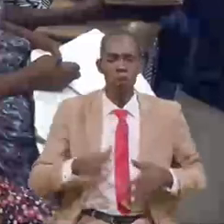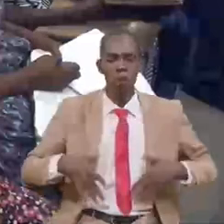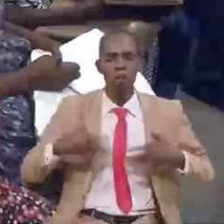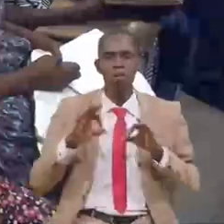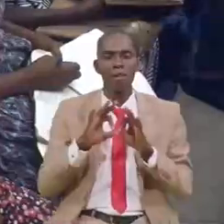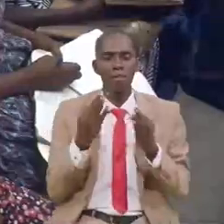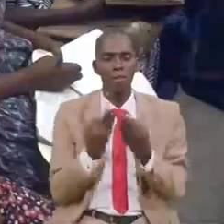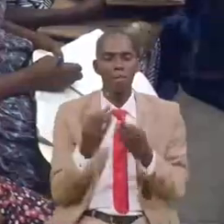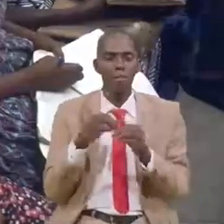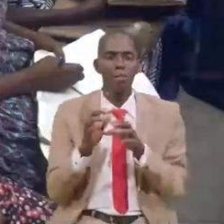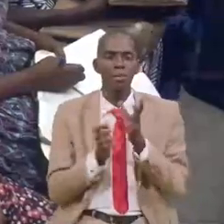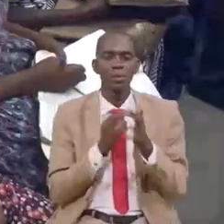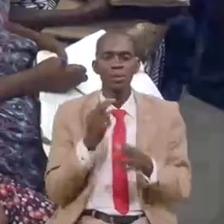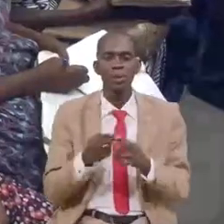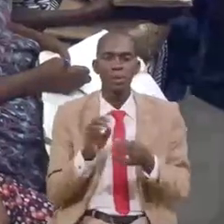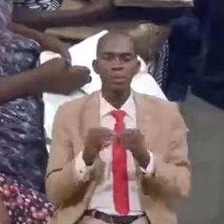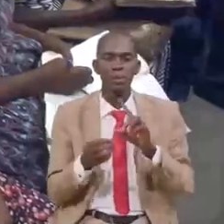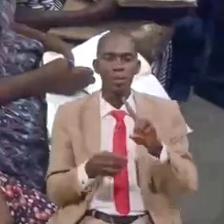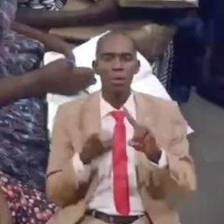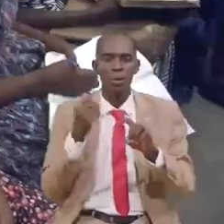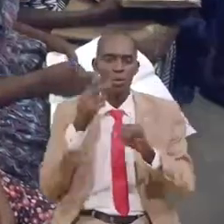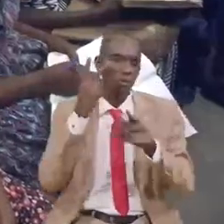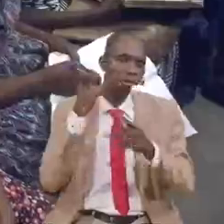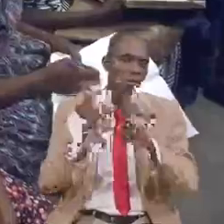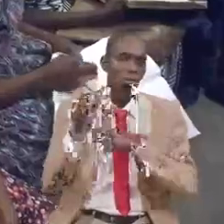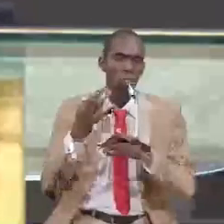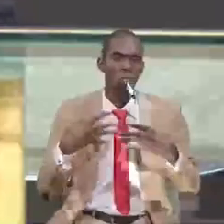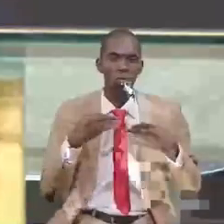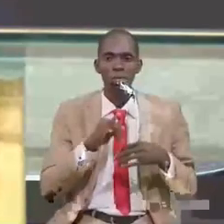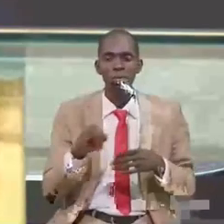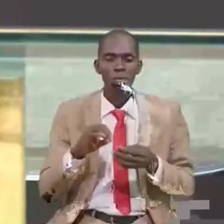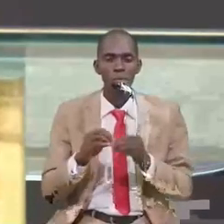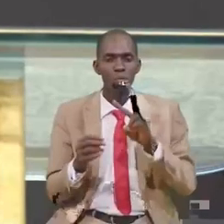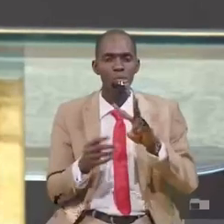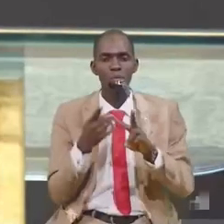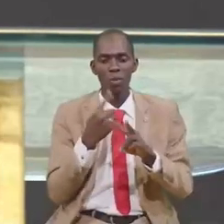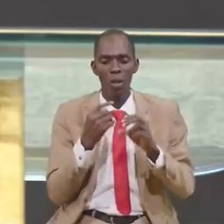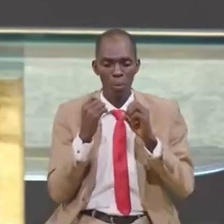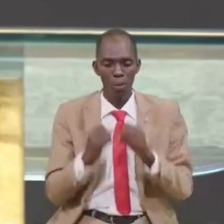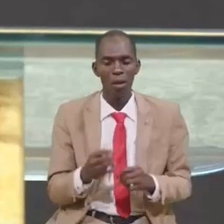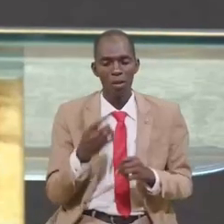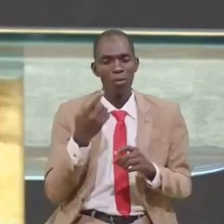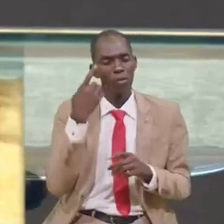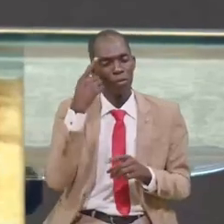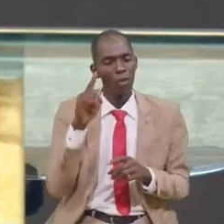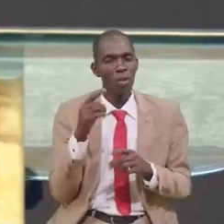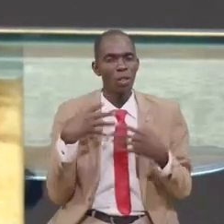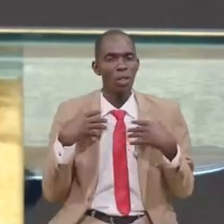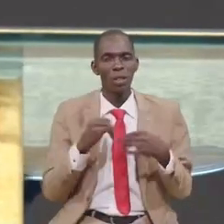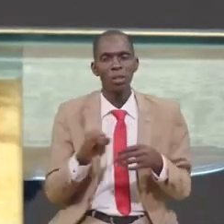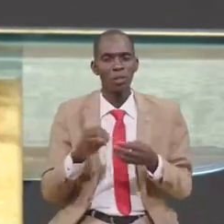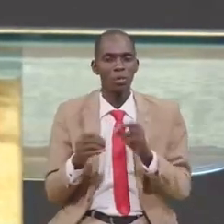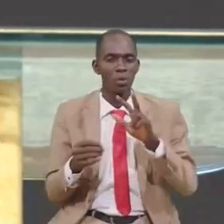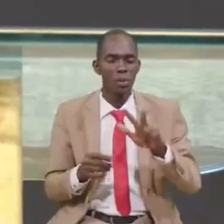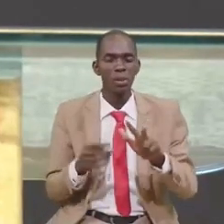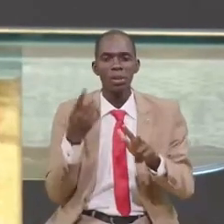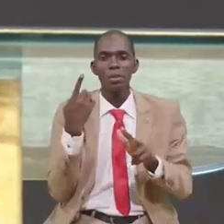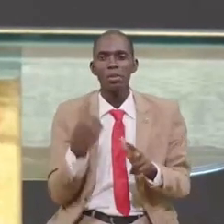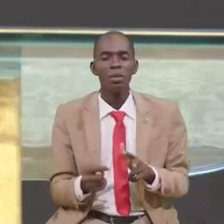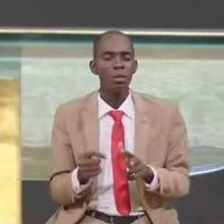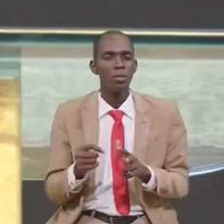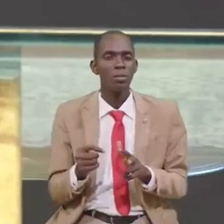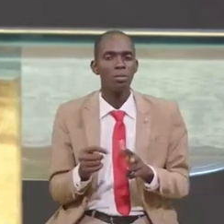de Jésus. Première partie, la prophétie de la guérison. Deux, le pouvoir de guérison ou la puissance de guérison. Trois,